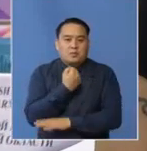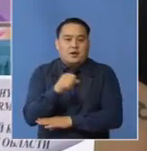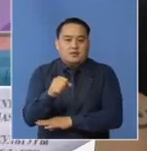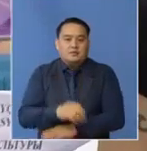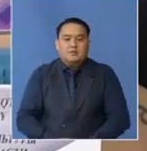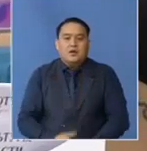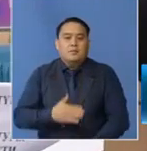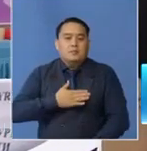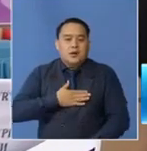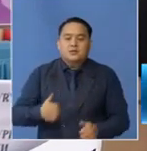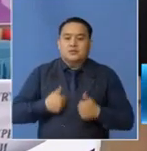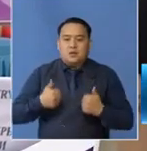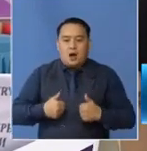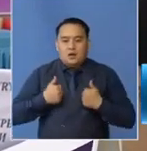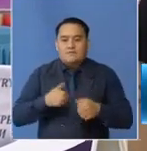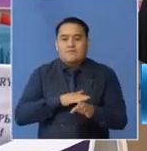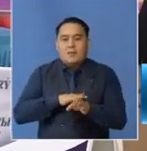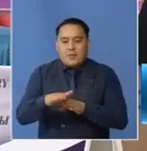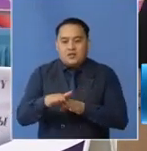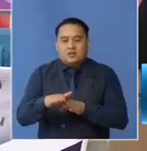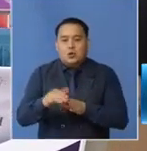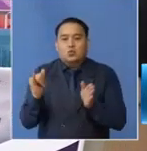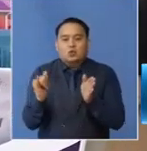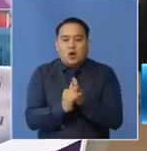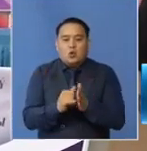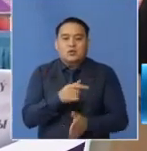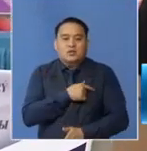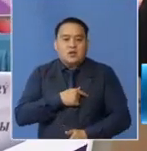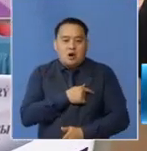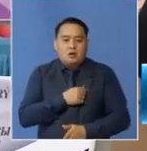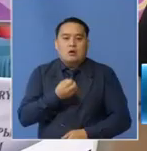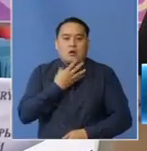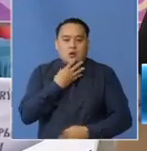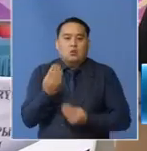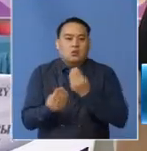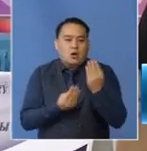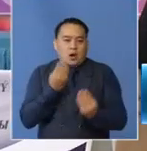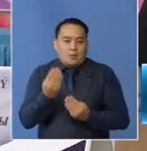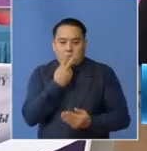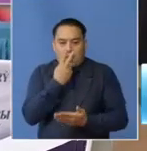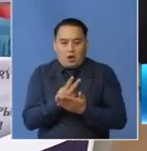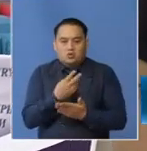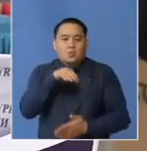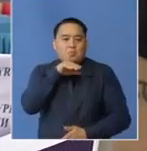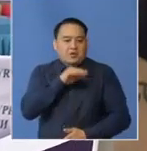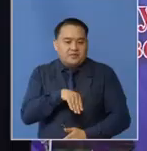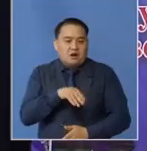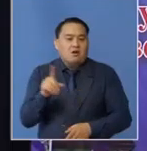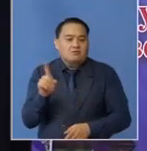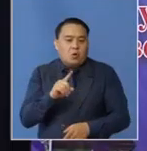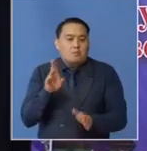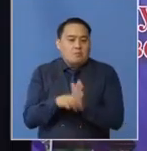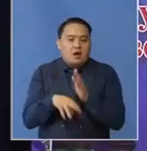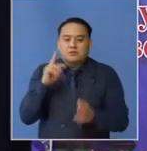старались, боролись. Мы выполнили установку тренера, и получилась очень хорошая игра. Мы показали свой профессионализм. Без